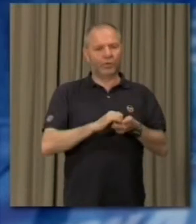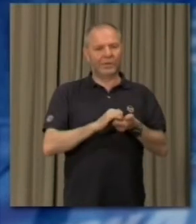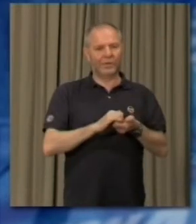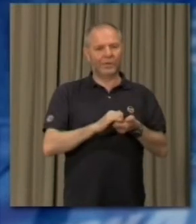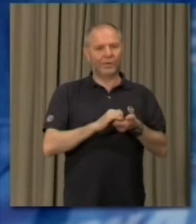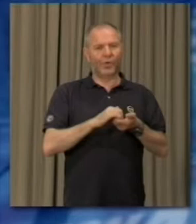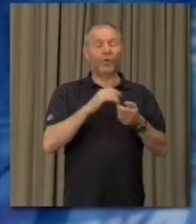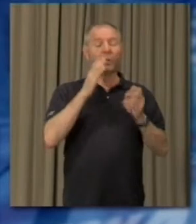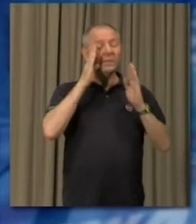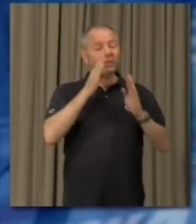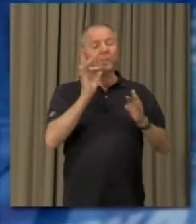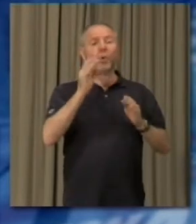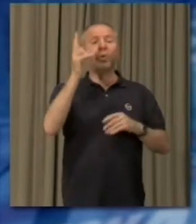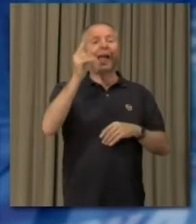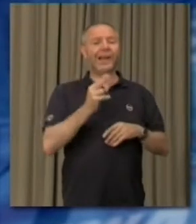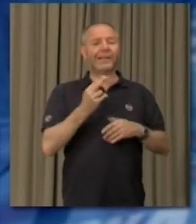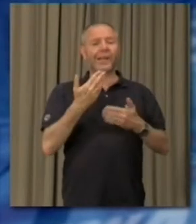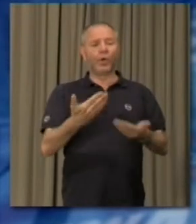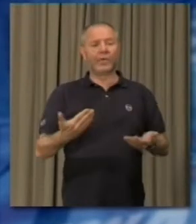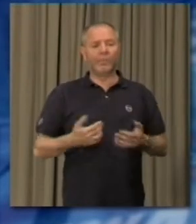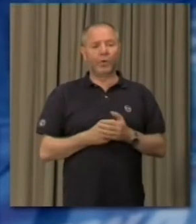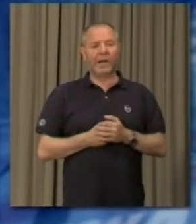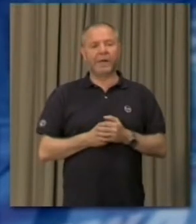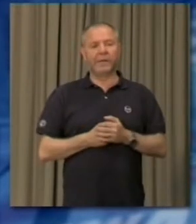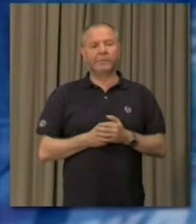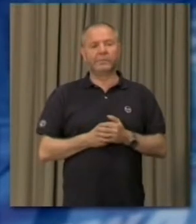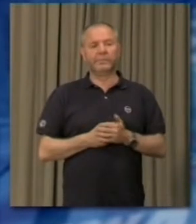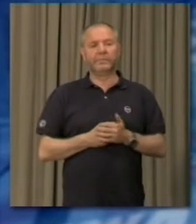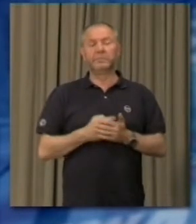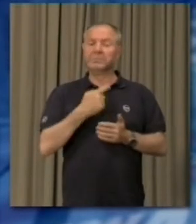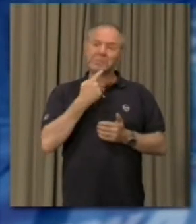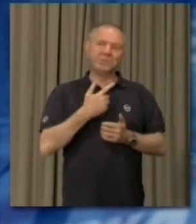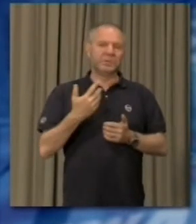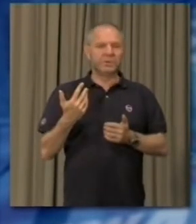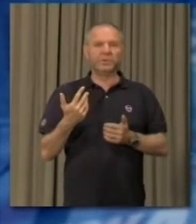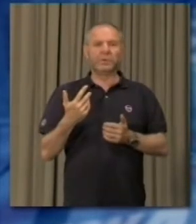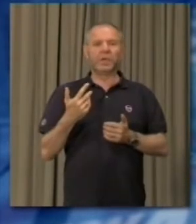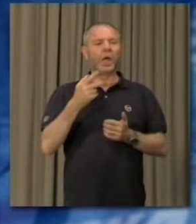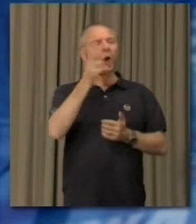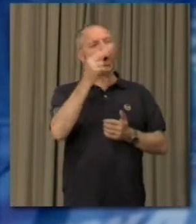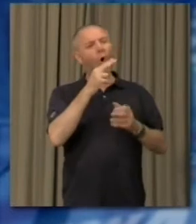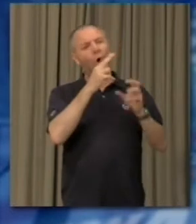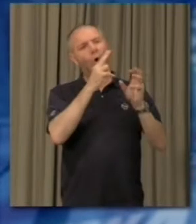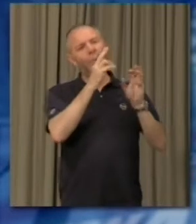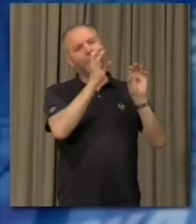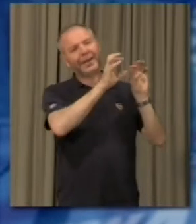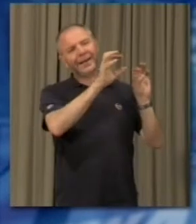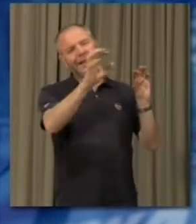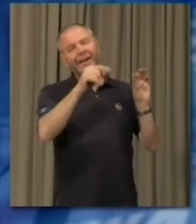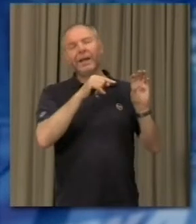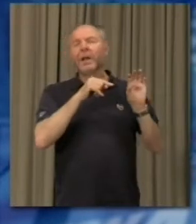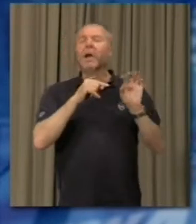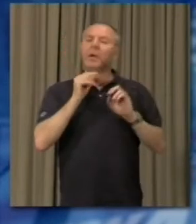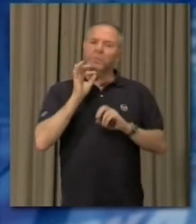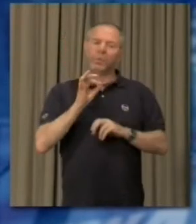all'arte contemporanea e alla grafica. Sono opere che provengono in larga parte dalla